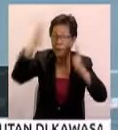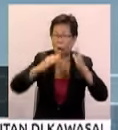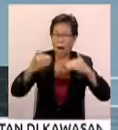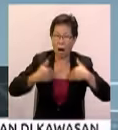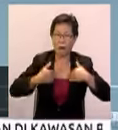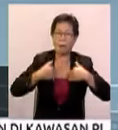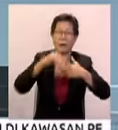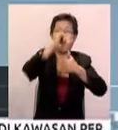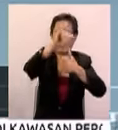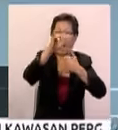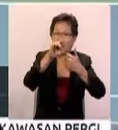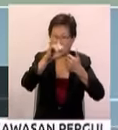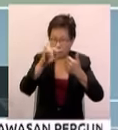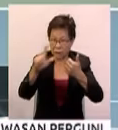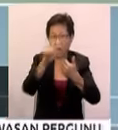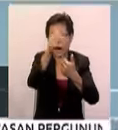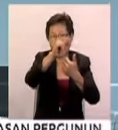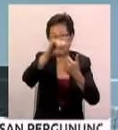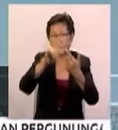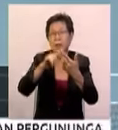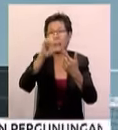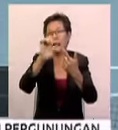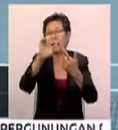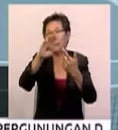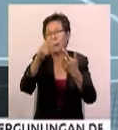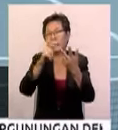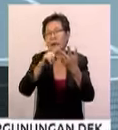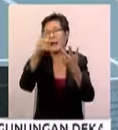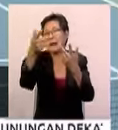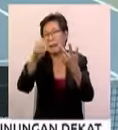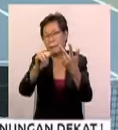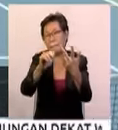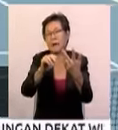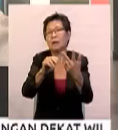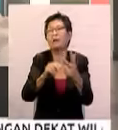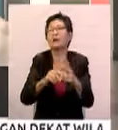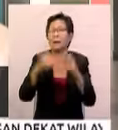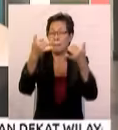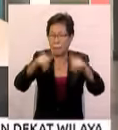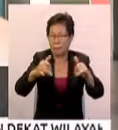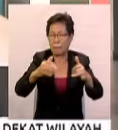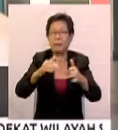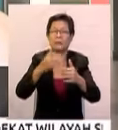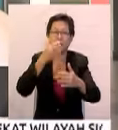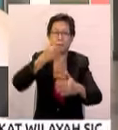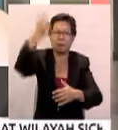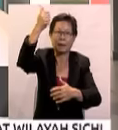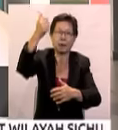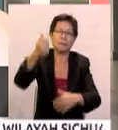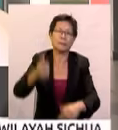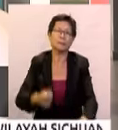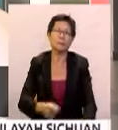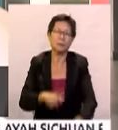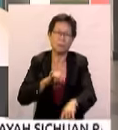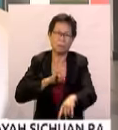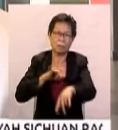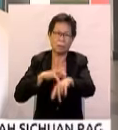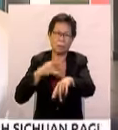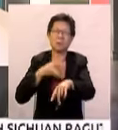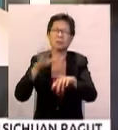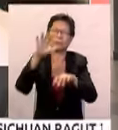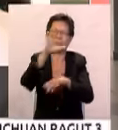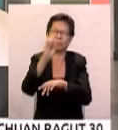Anja Samia Nayar, Iman Syuhada dan Lim Zhang Nin menyajikan aksi terbaik. Saya rasa dalam